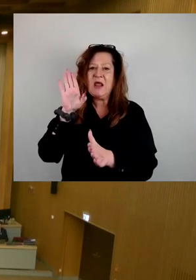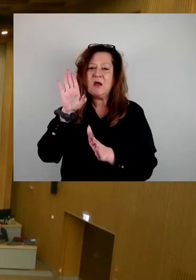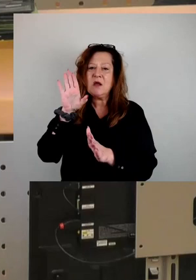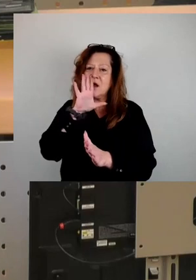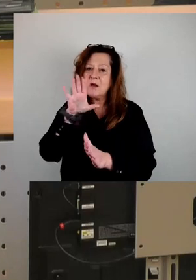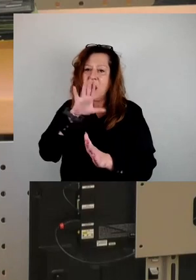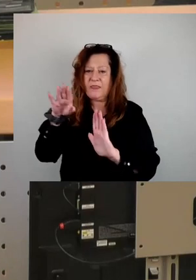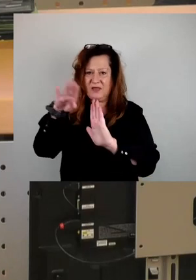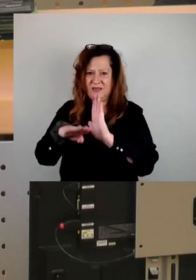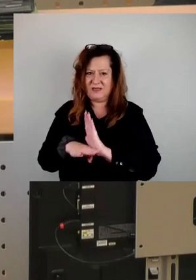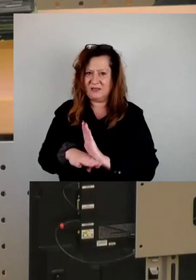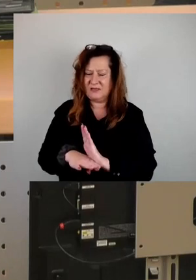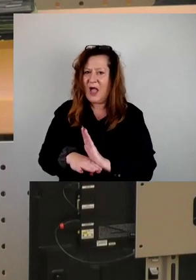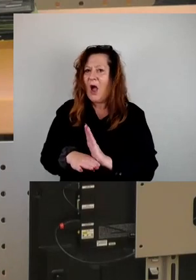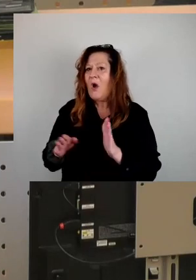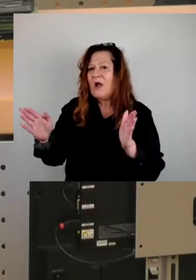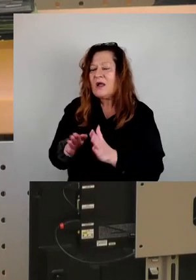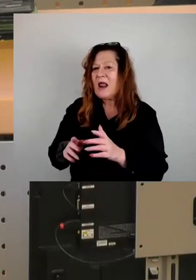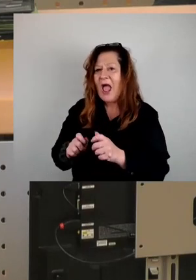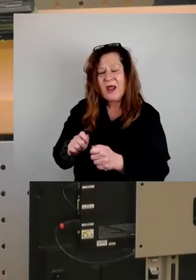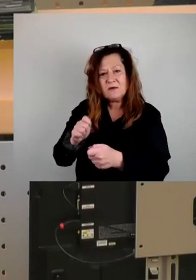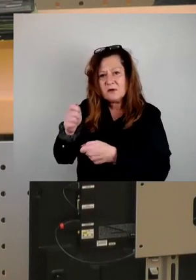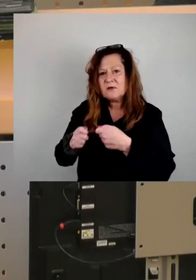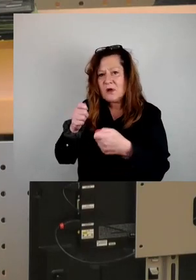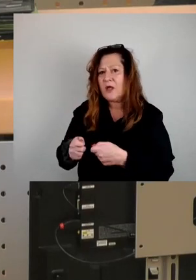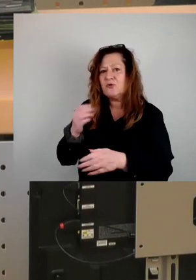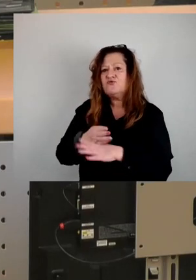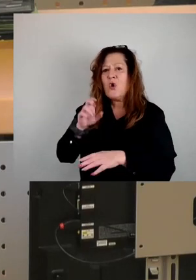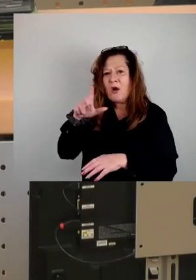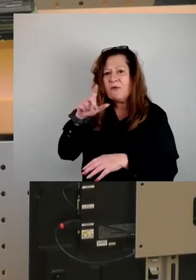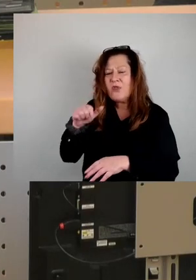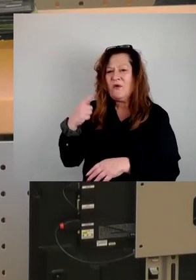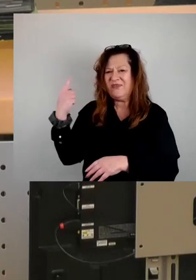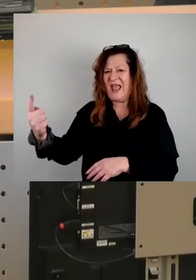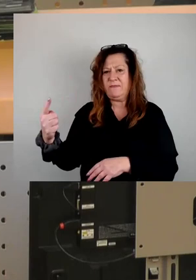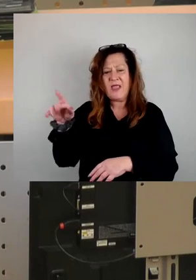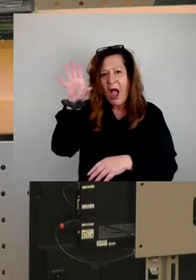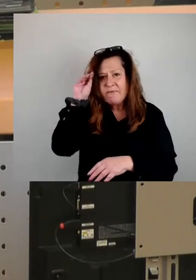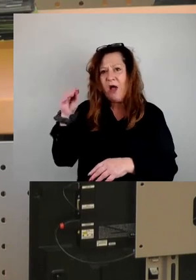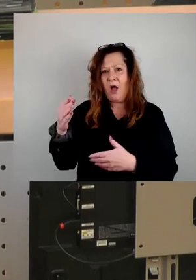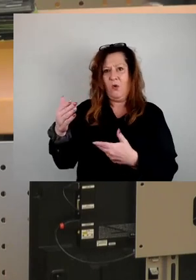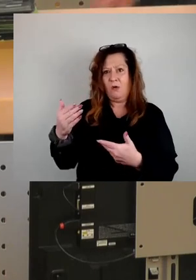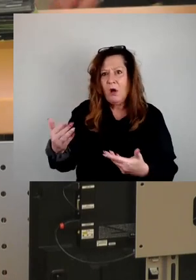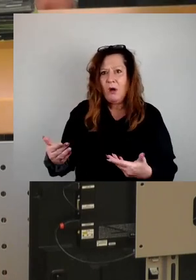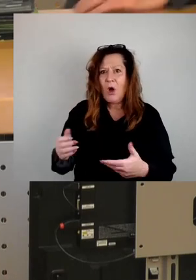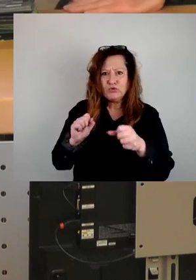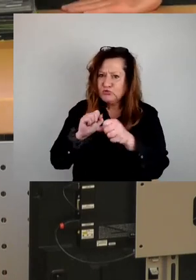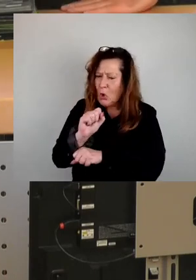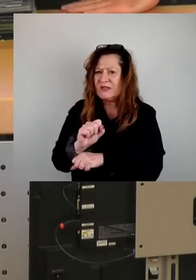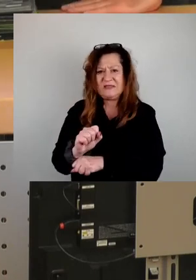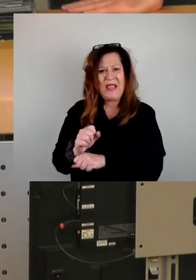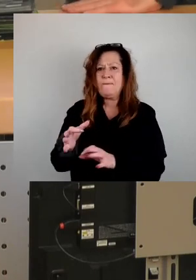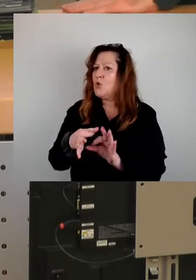die Kleingärtnerinnen und Kleingärtner in der Landeshauptstadt Dresden öfters die Erfahrung machen mussten, dass trotzdem Grundstücke verkauft werden,